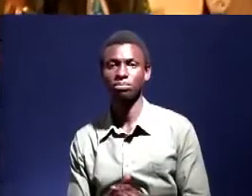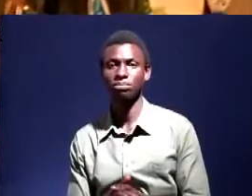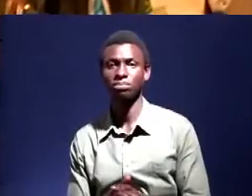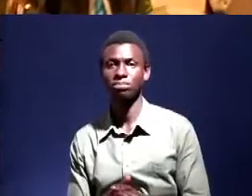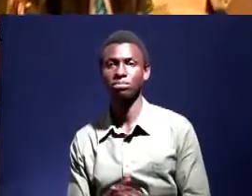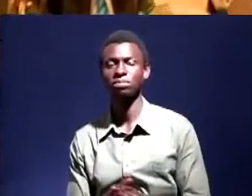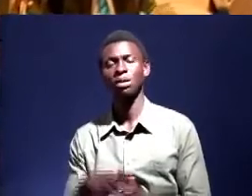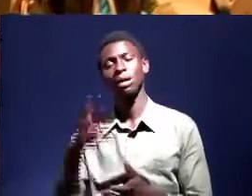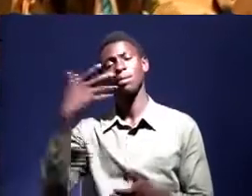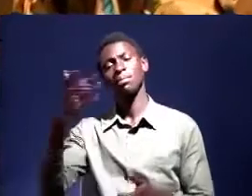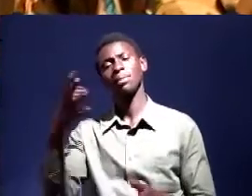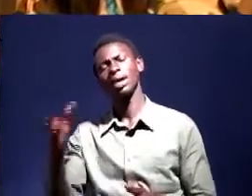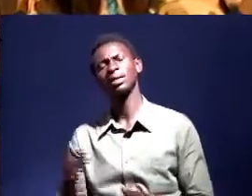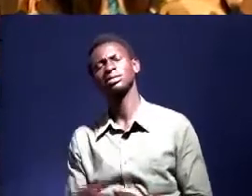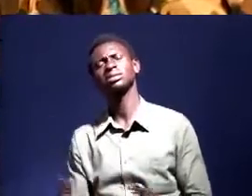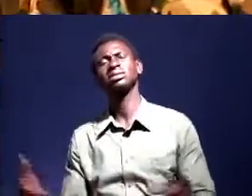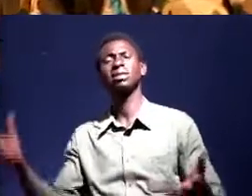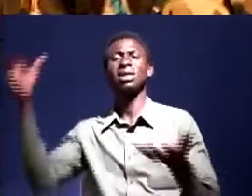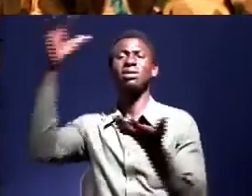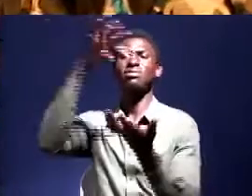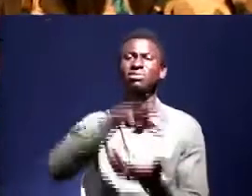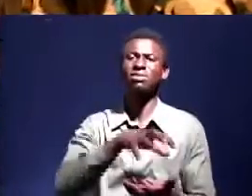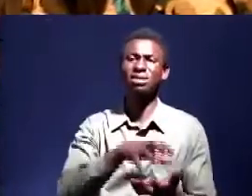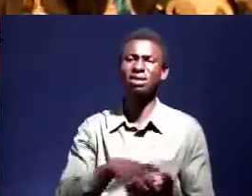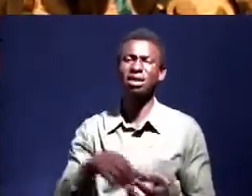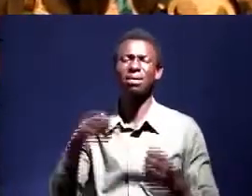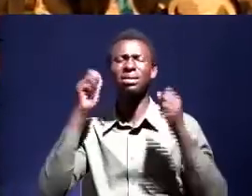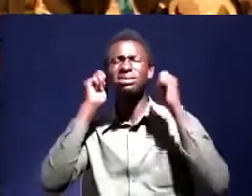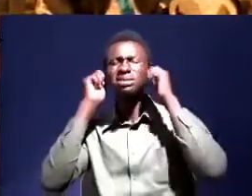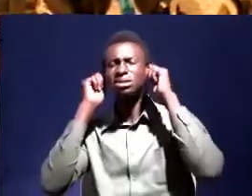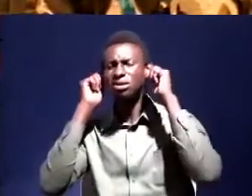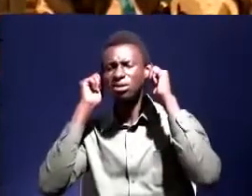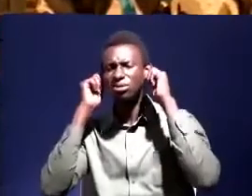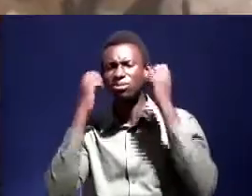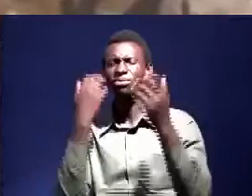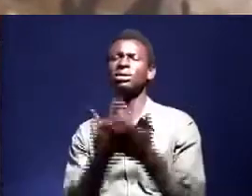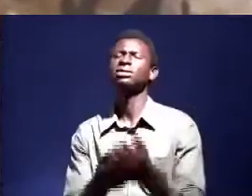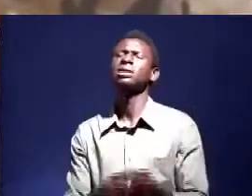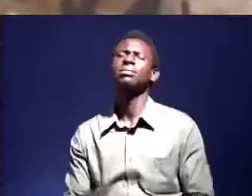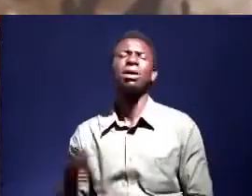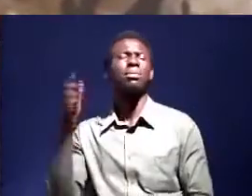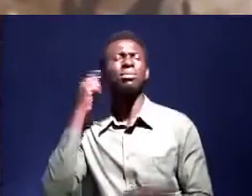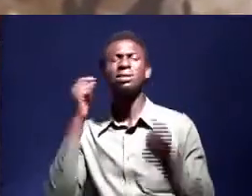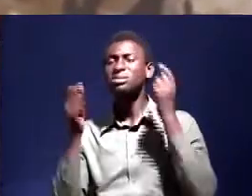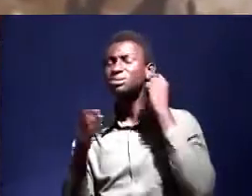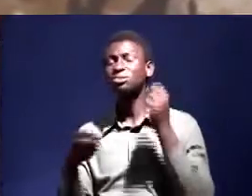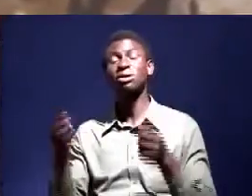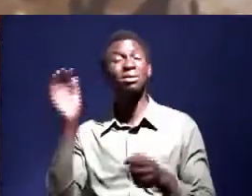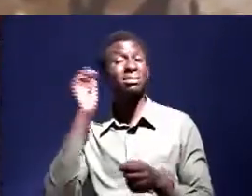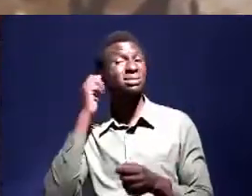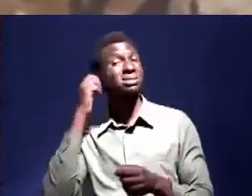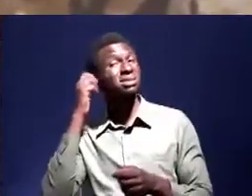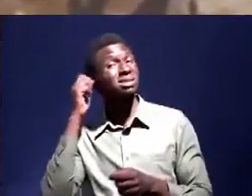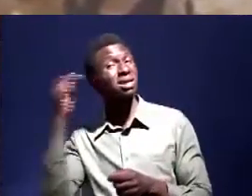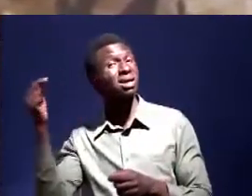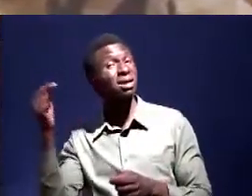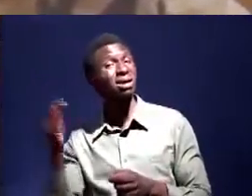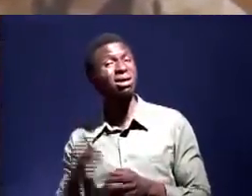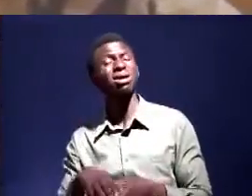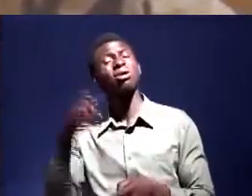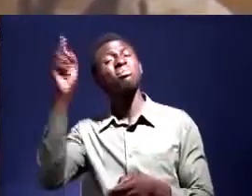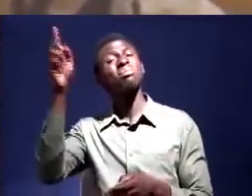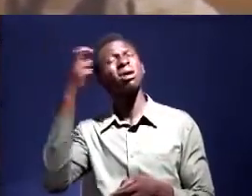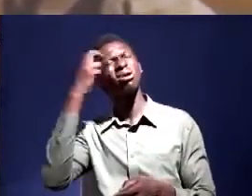Maji yanafunika masikio because my ears have listened to evil things. Kwa sababu masikio yangu yamekuwa kisikiliza maovu. The water covers my mind.